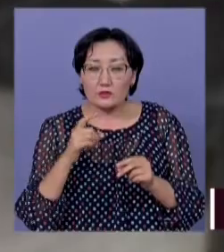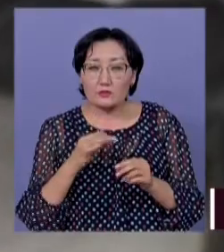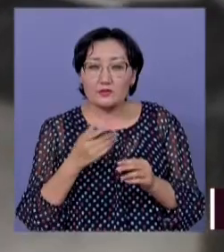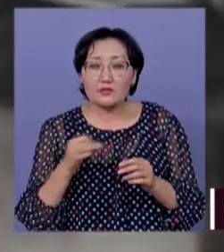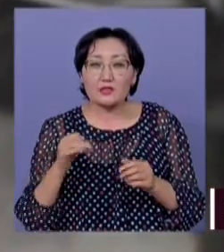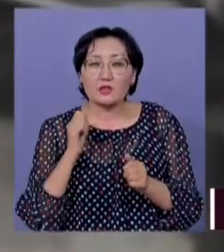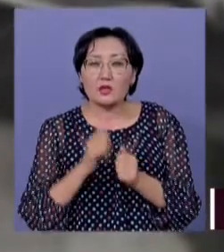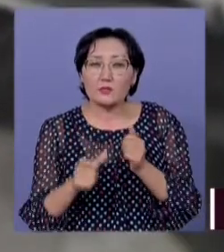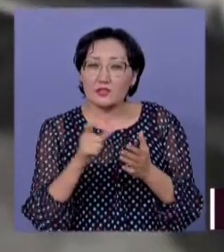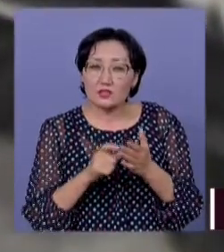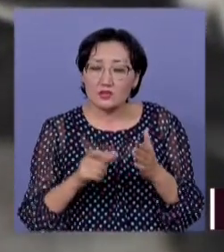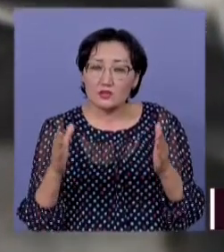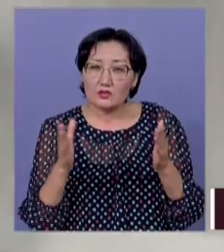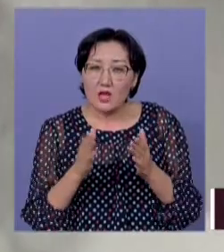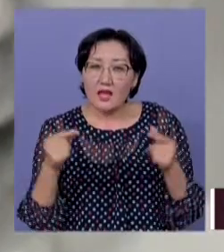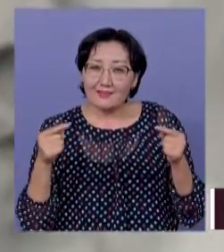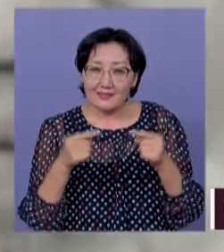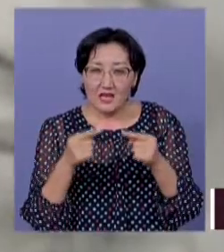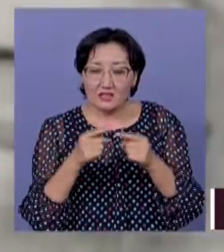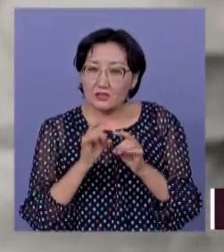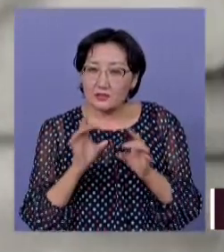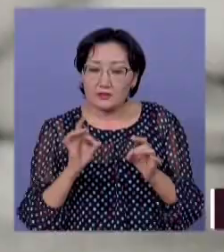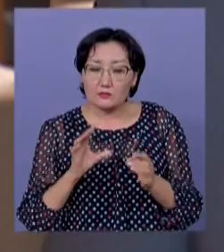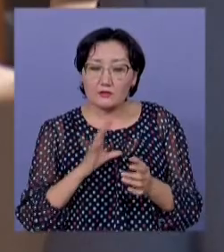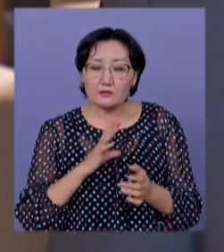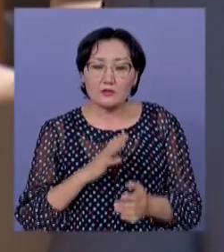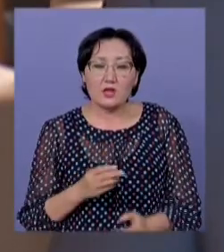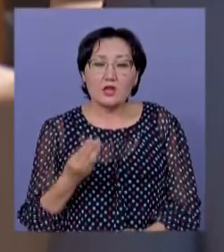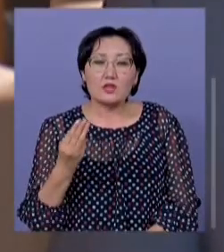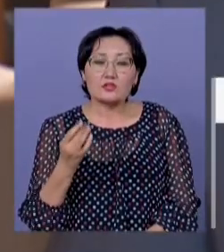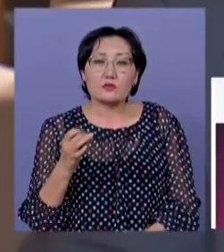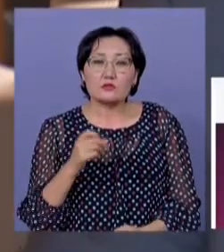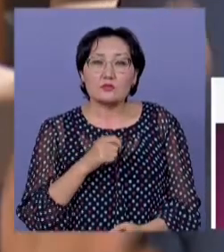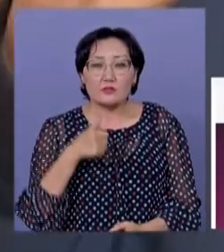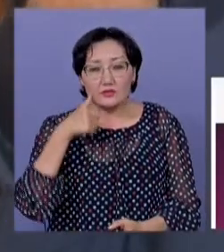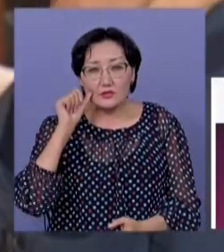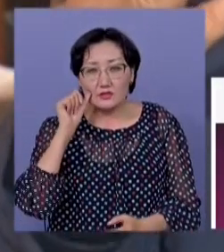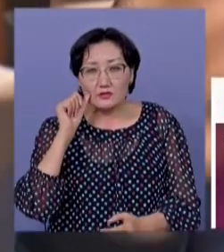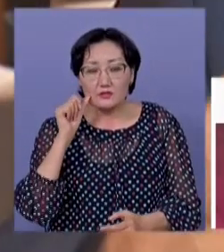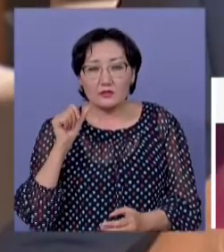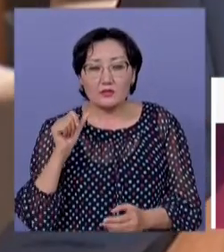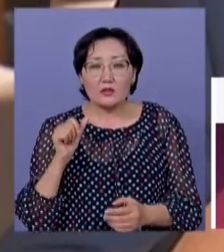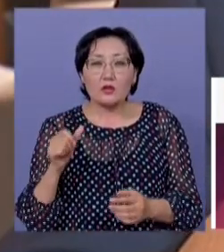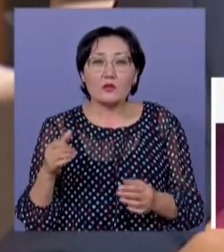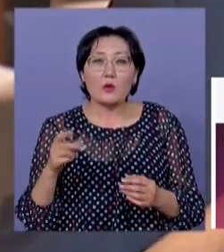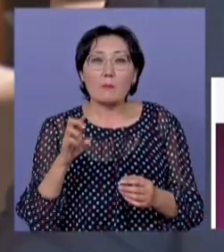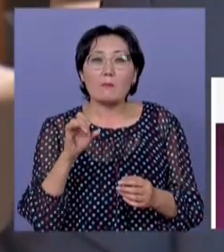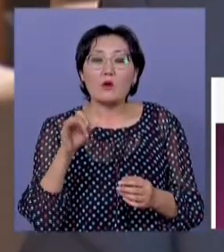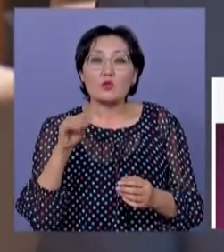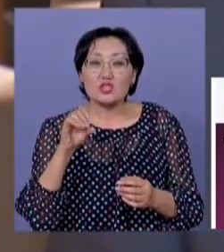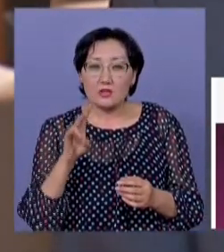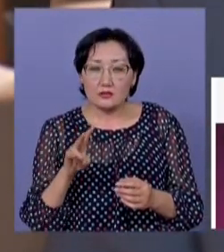Әр мәтіні қысқа, бірақ нақты болатын еді дейді. Шерханның өзі енді кешегі сабақтастық қой. Кешегі бауыржандардың